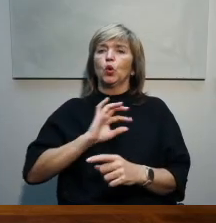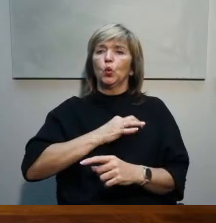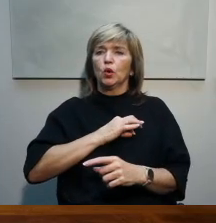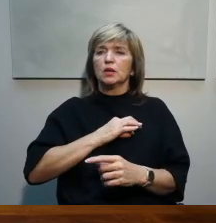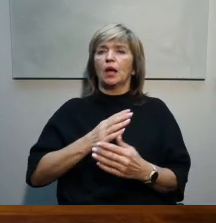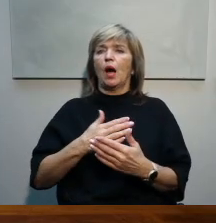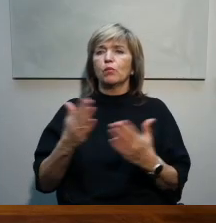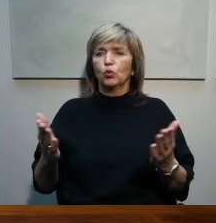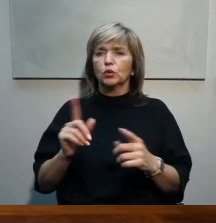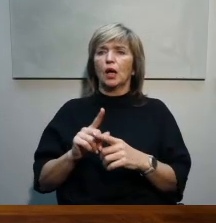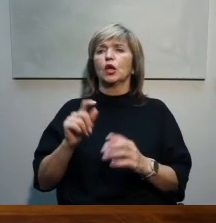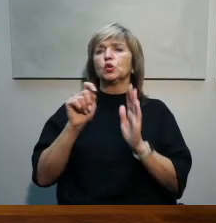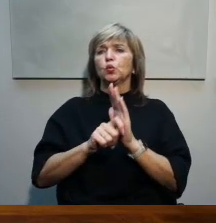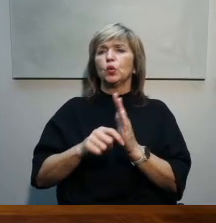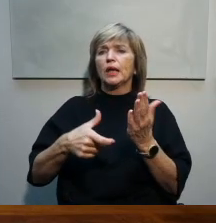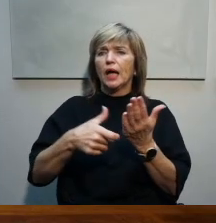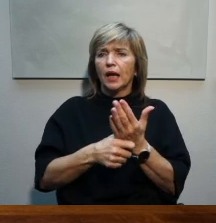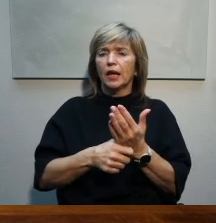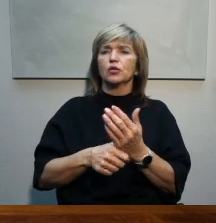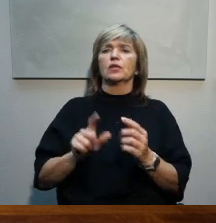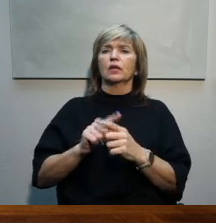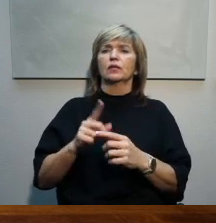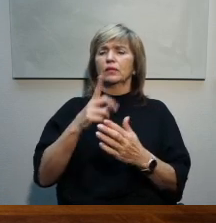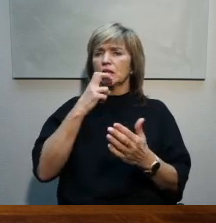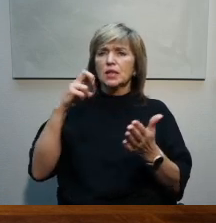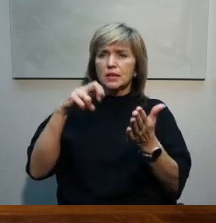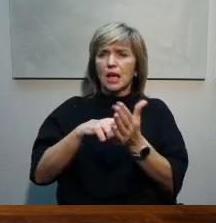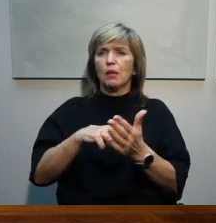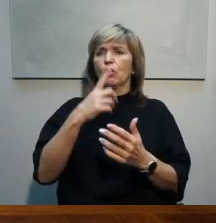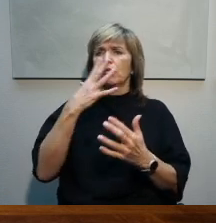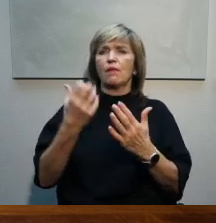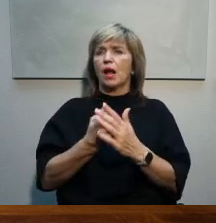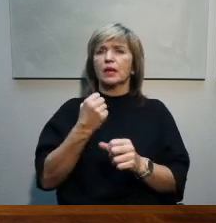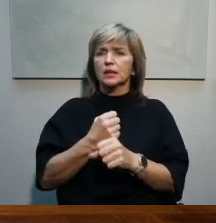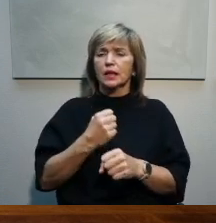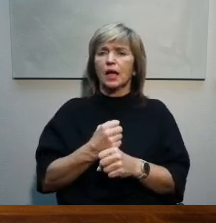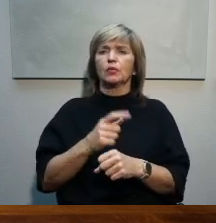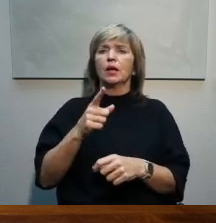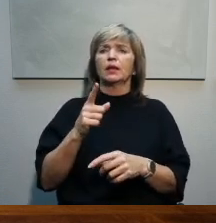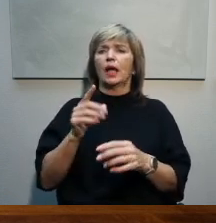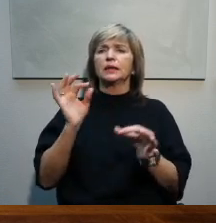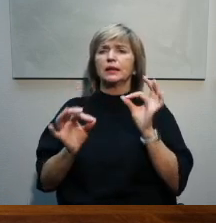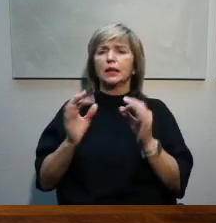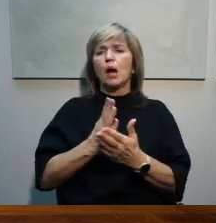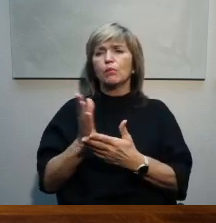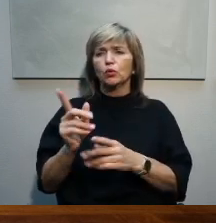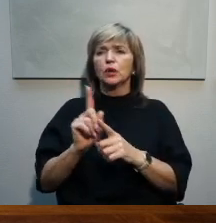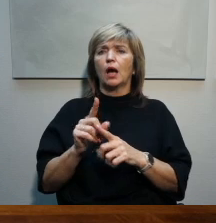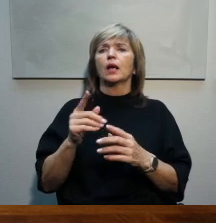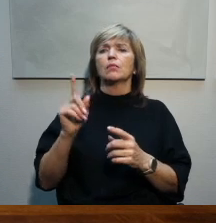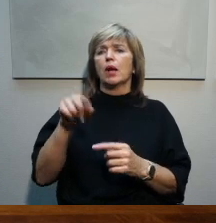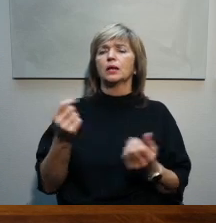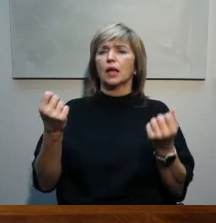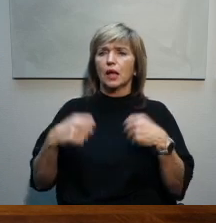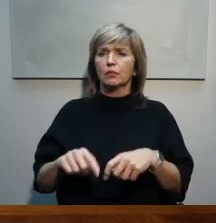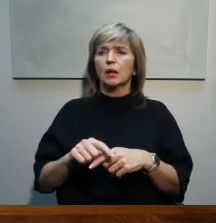ir soda reģistros, viņi tiek stigmatizēti, zīmogoti, nevar atrast darbu, tad tā tiesiskā puse arī prasa rehabilitāciju